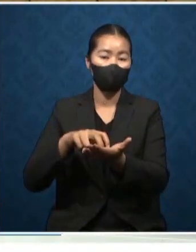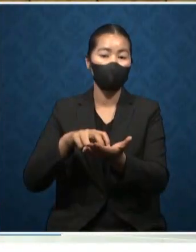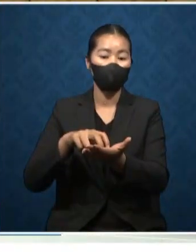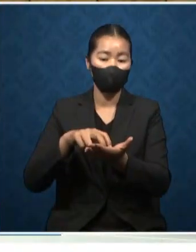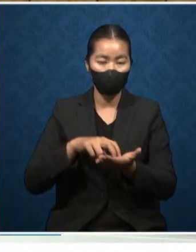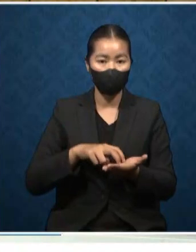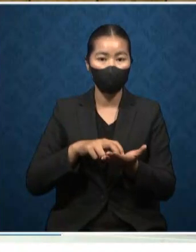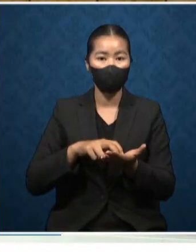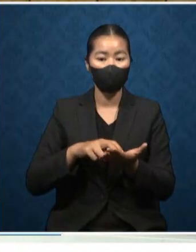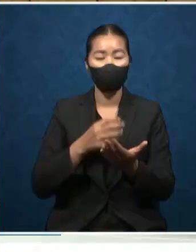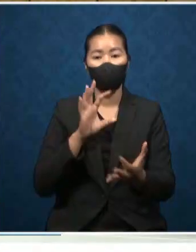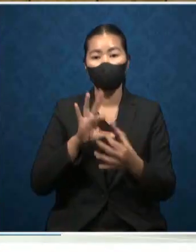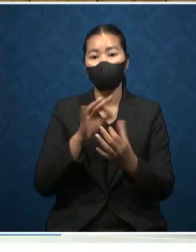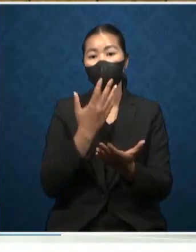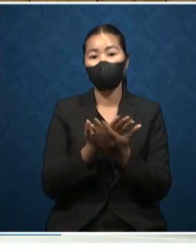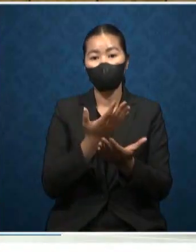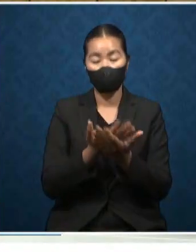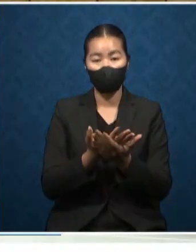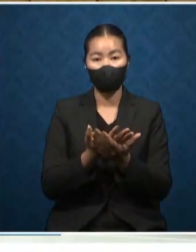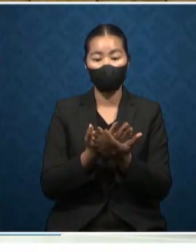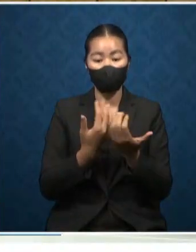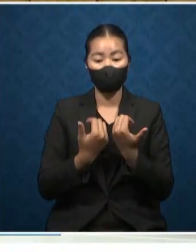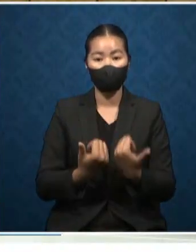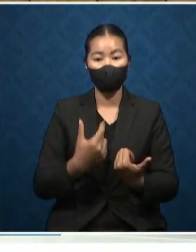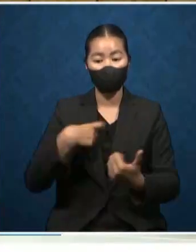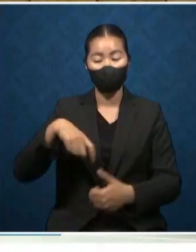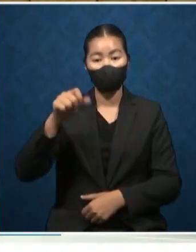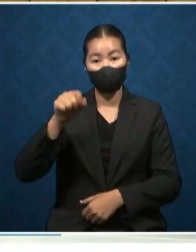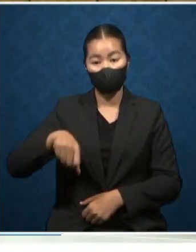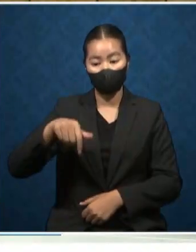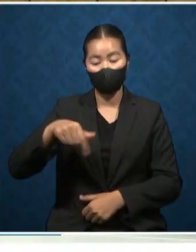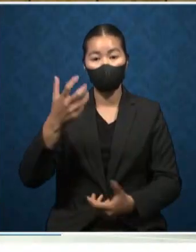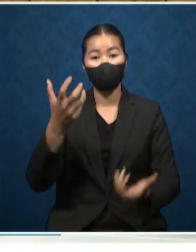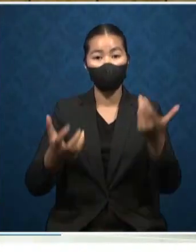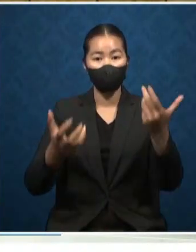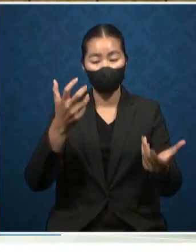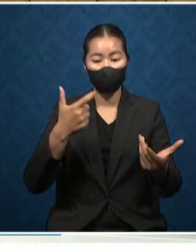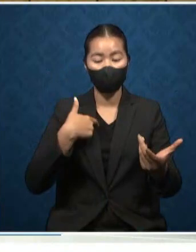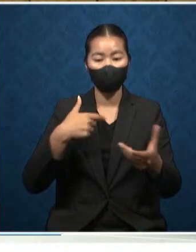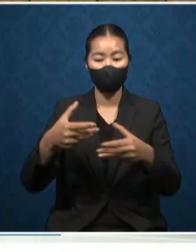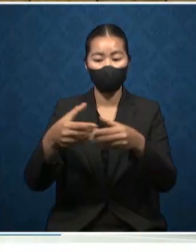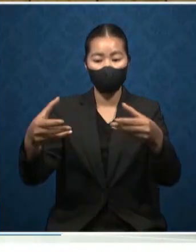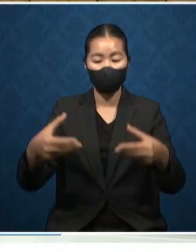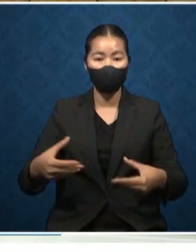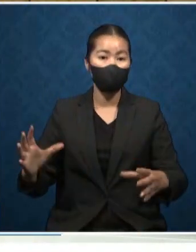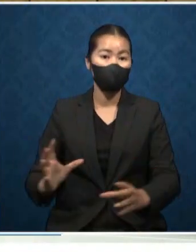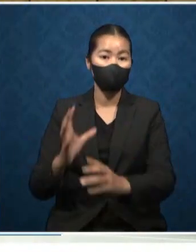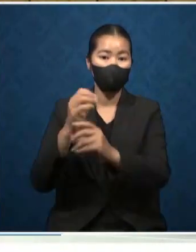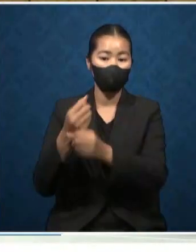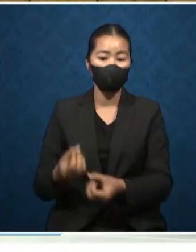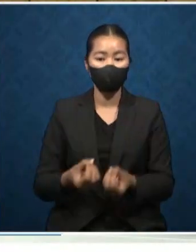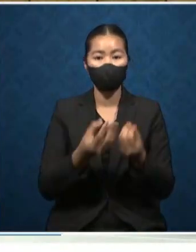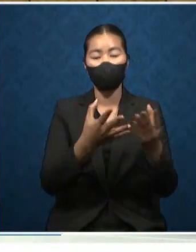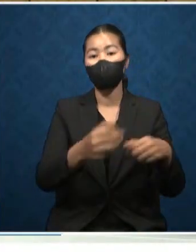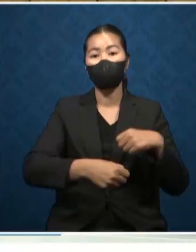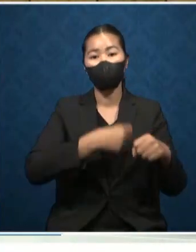เงื่อนไขทั้งนี้สำนักงานศาลยุติธรรมได้ดำเนินการนำส่งรายงานการเงินประจำปีพร้อม